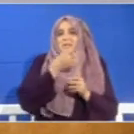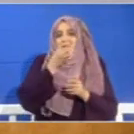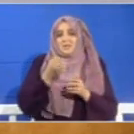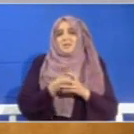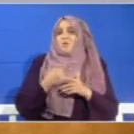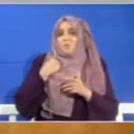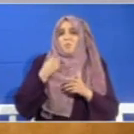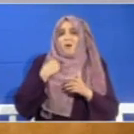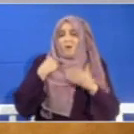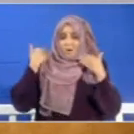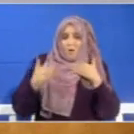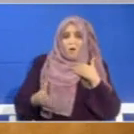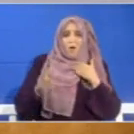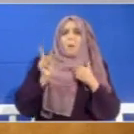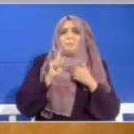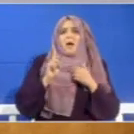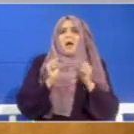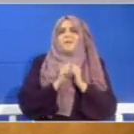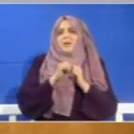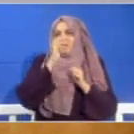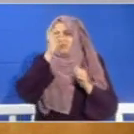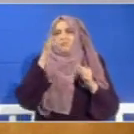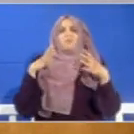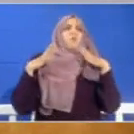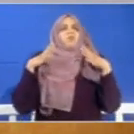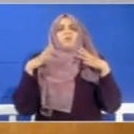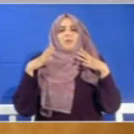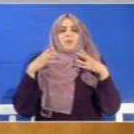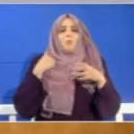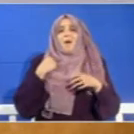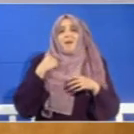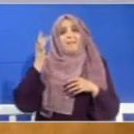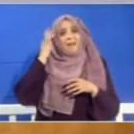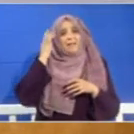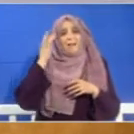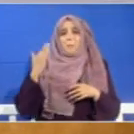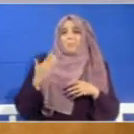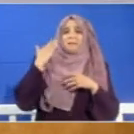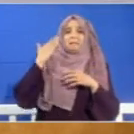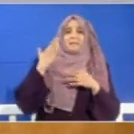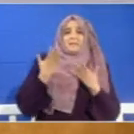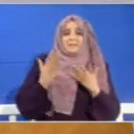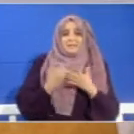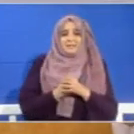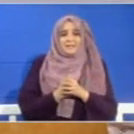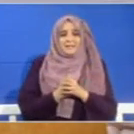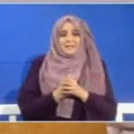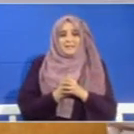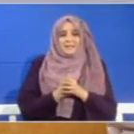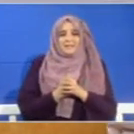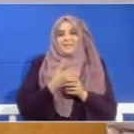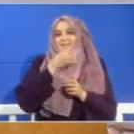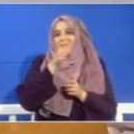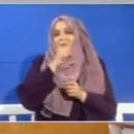أنا أطيل ثوبي ولكن ليس كبرياء، ليس خيلاء، أنا طبعي هكذا. يحب ثوب قال: لا، أنت غير معني بهذا الأمر يا